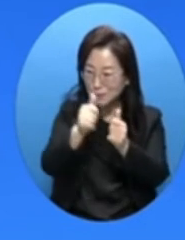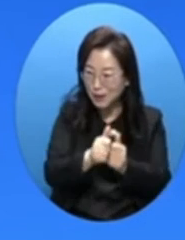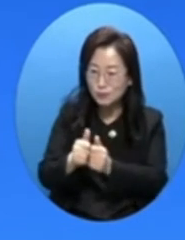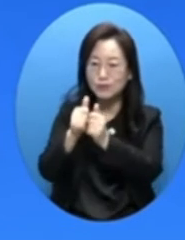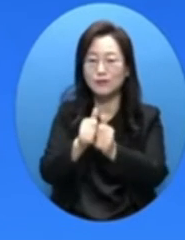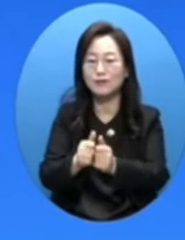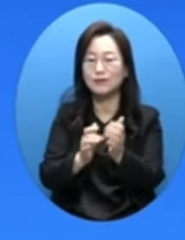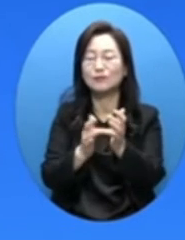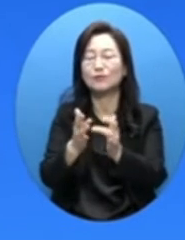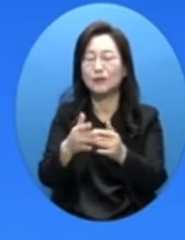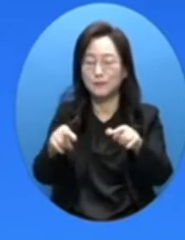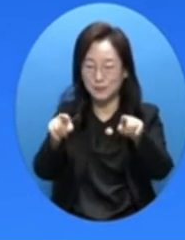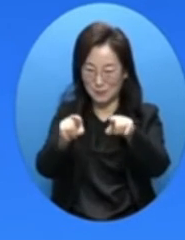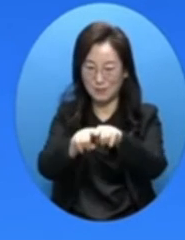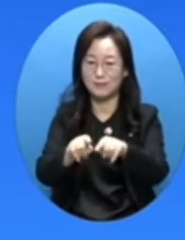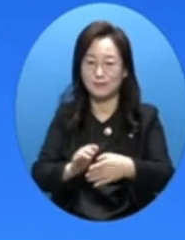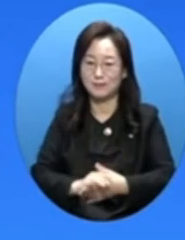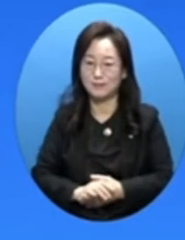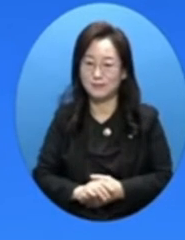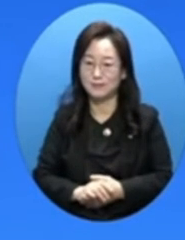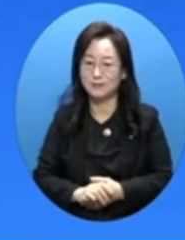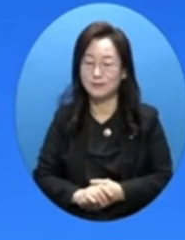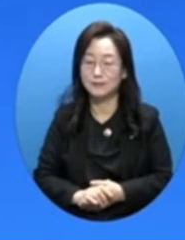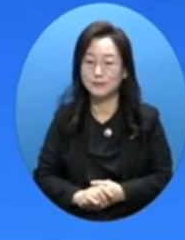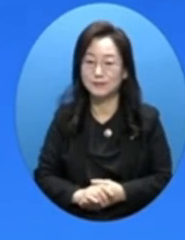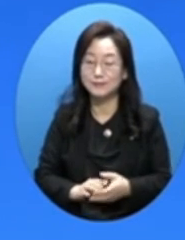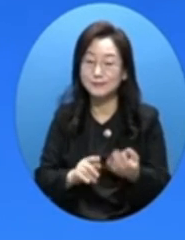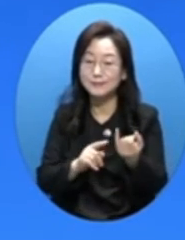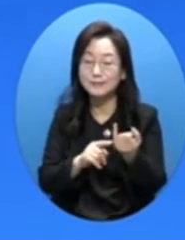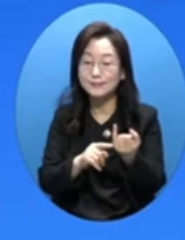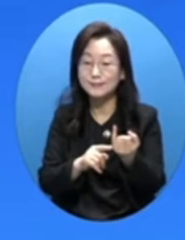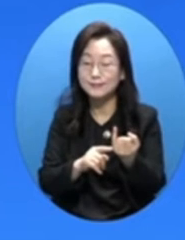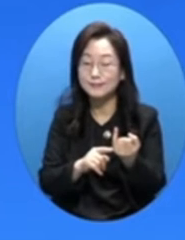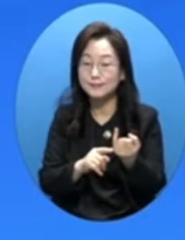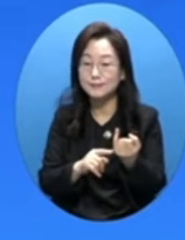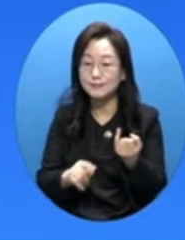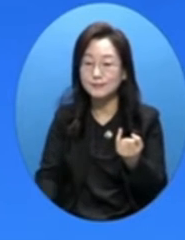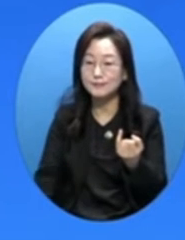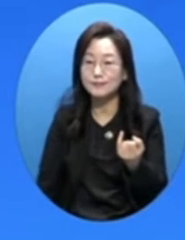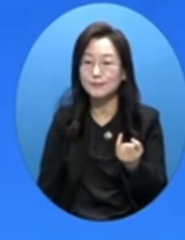그녀와 함께 하셨던 것입니다. 그래서